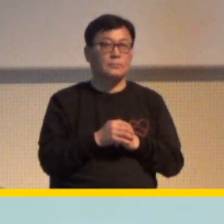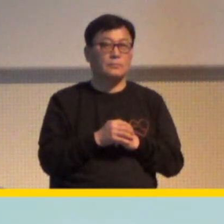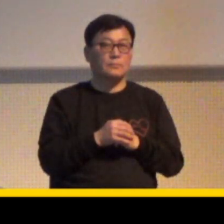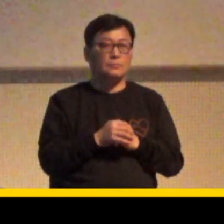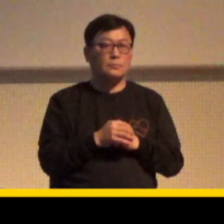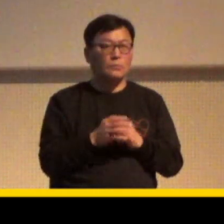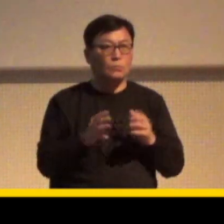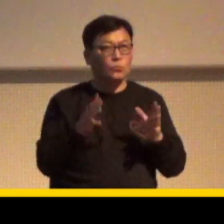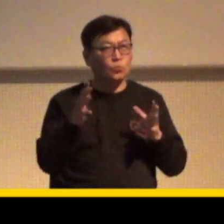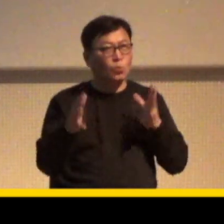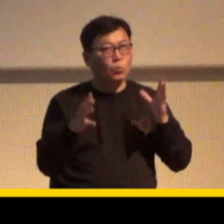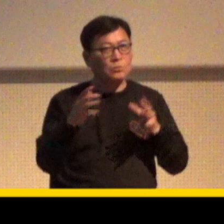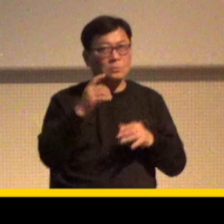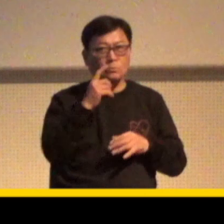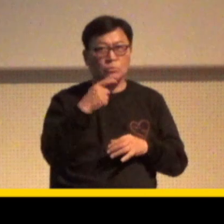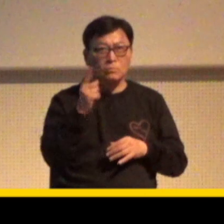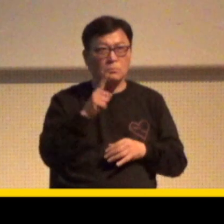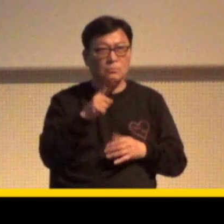로봇은 어디 있나요?